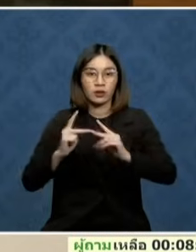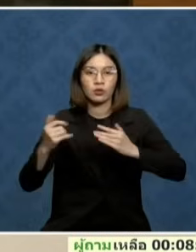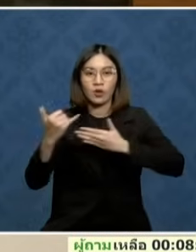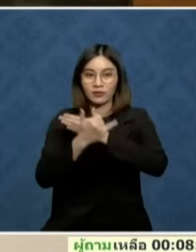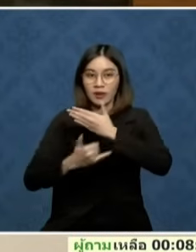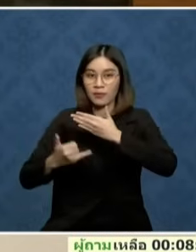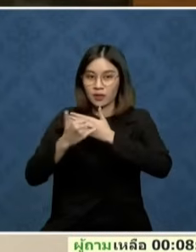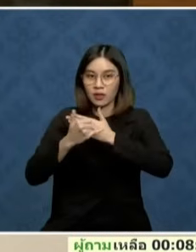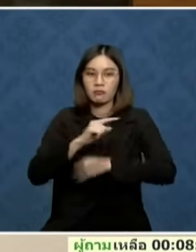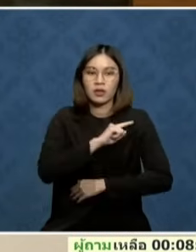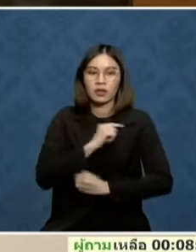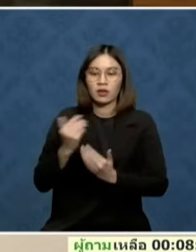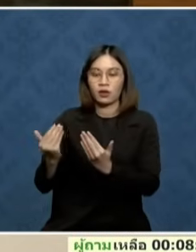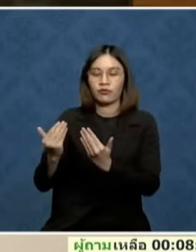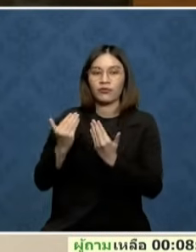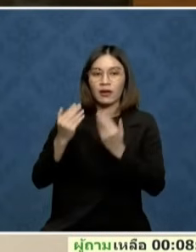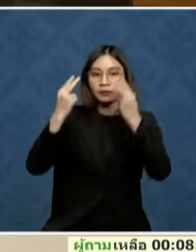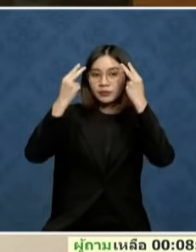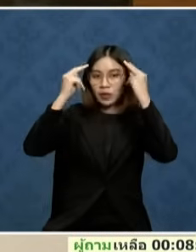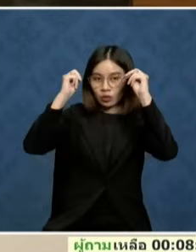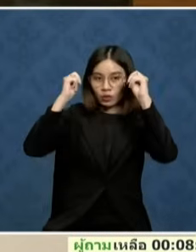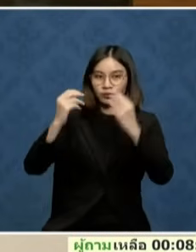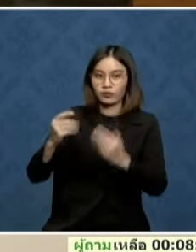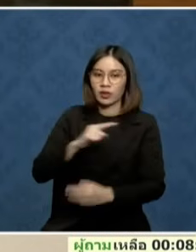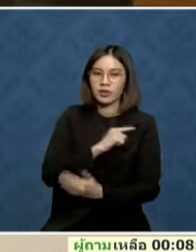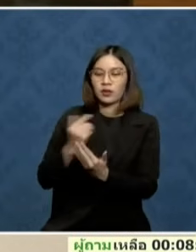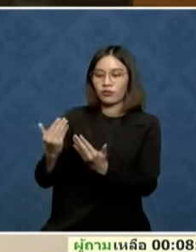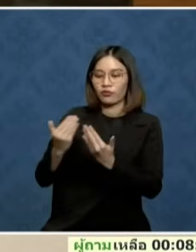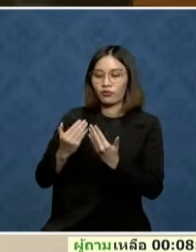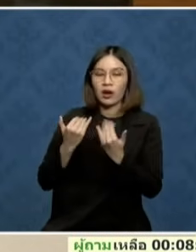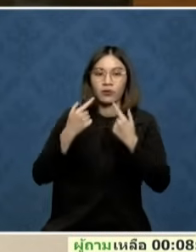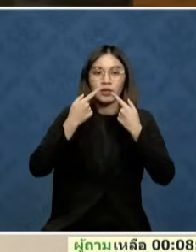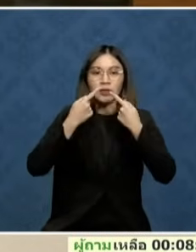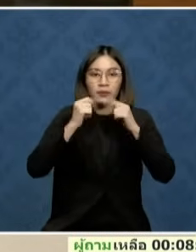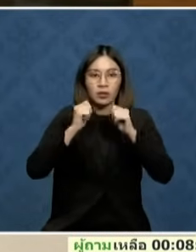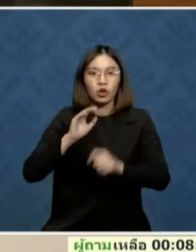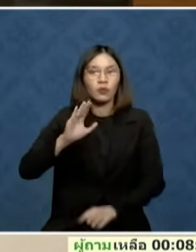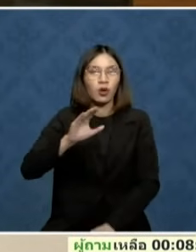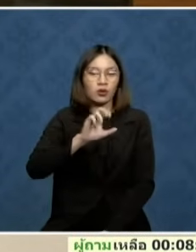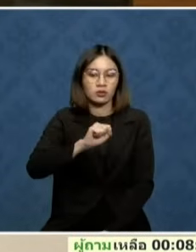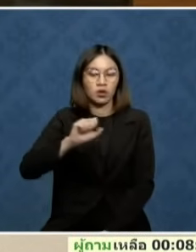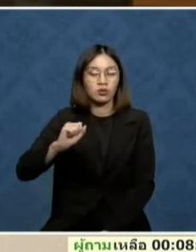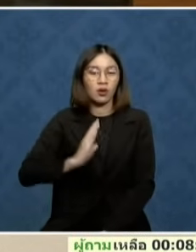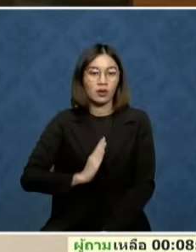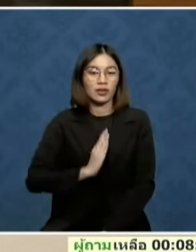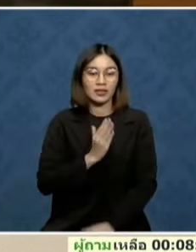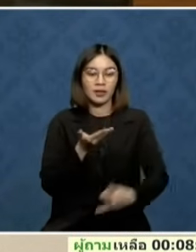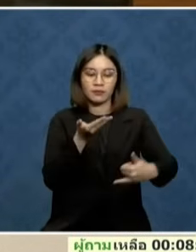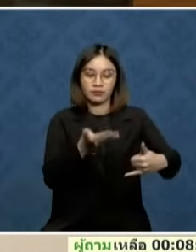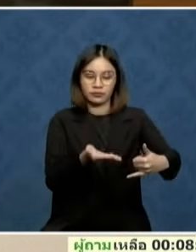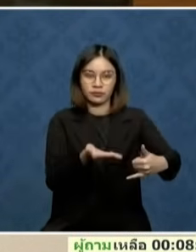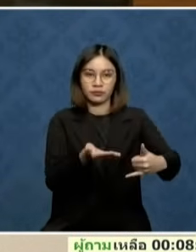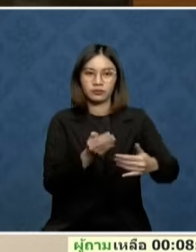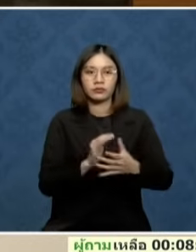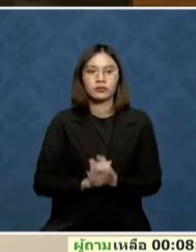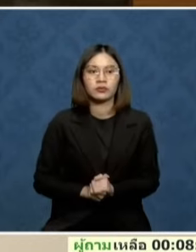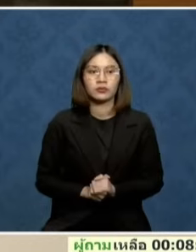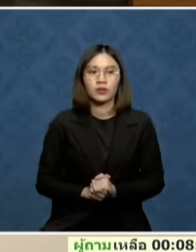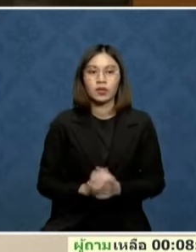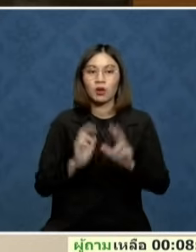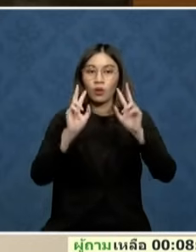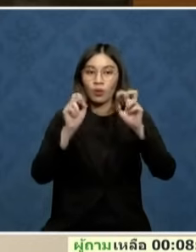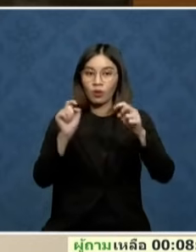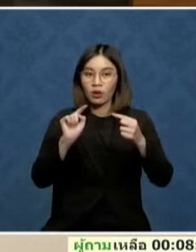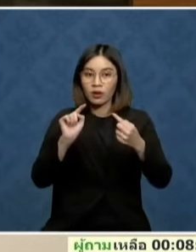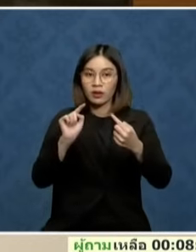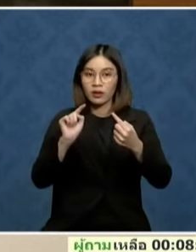ศได้รับมอบหมายจากท่านนายกรัฐมนตรีให้ตอบกระทู้ของท่านส.ส.ผู้ทรงเกียรตินะครับในเรื่องของ